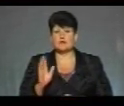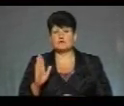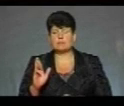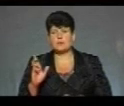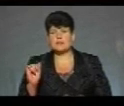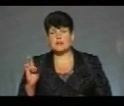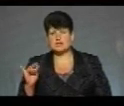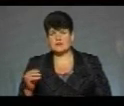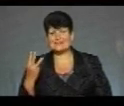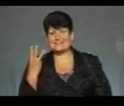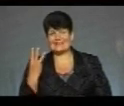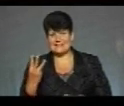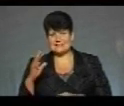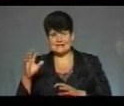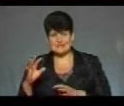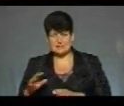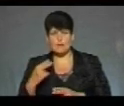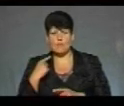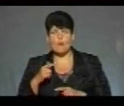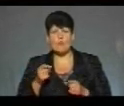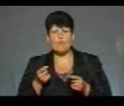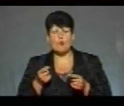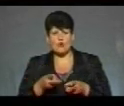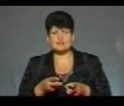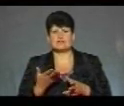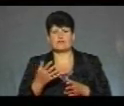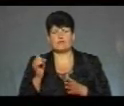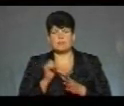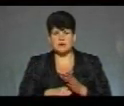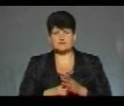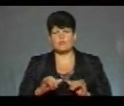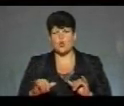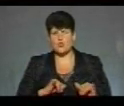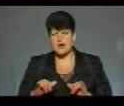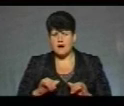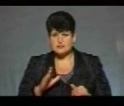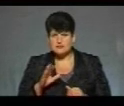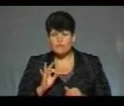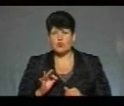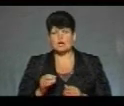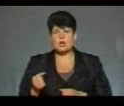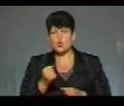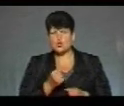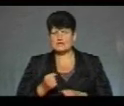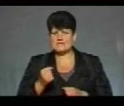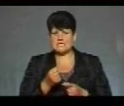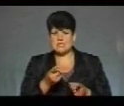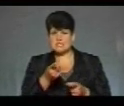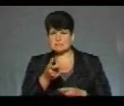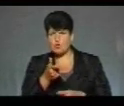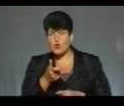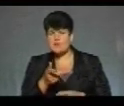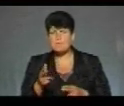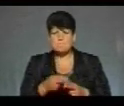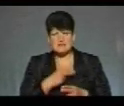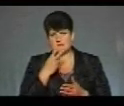Біляшевичу інкримінують три статті – погроза вбивством, хуліганство із застосуванням вогнепальної зброї та носіння вогнепальної зброї без